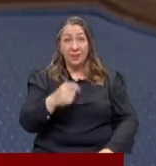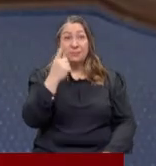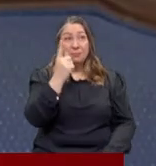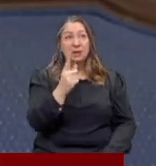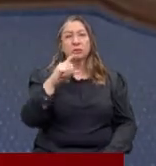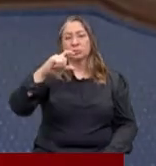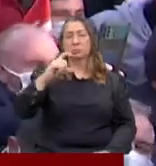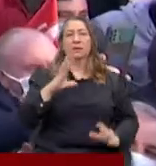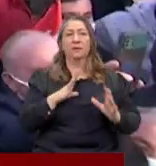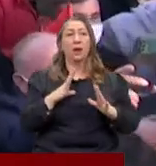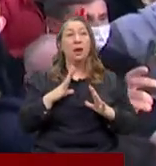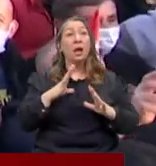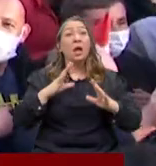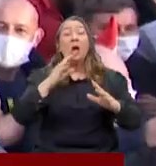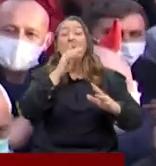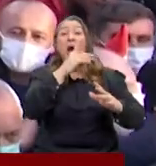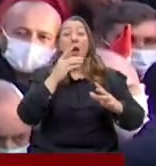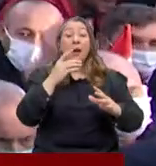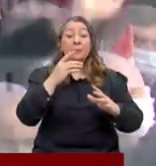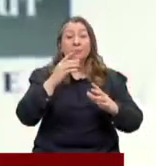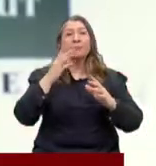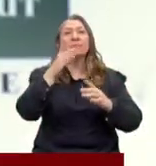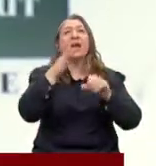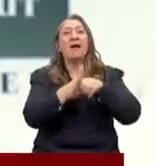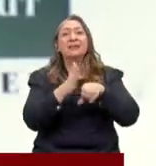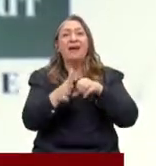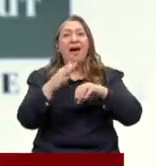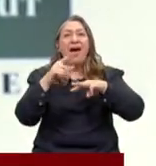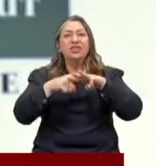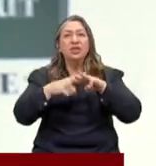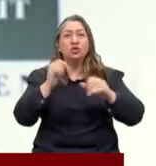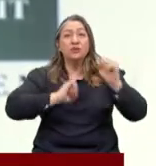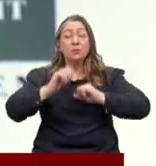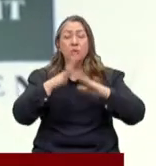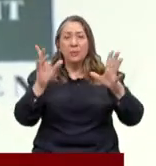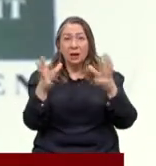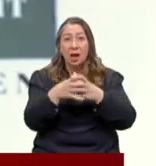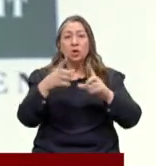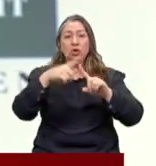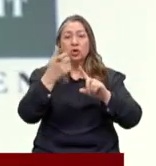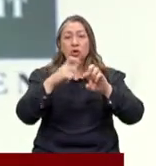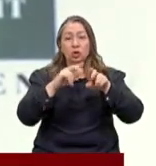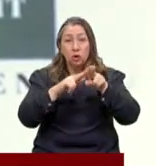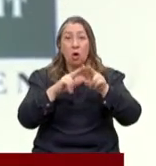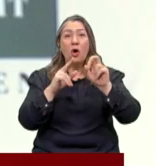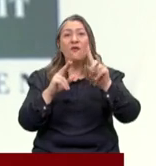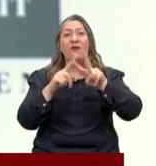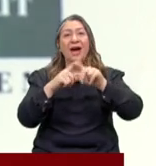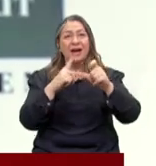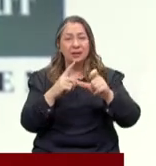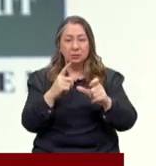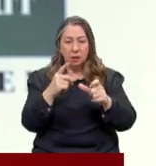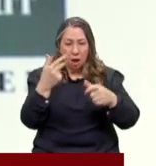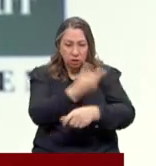bir solüsyon var. Erciyes Üniversitesi büyük bir kadroyla TÜRKOVAK aşısını